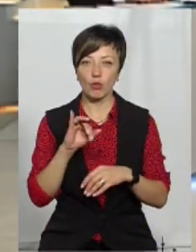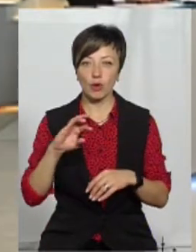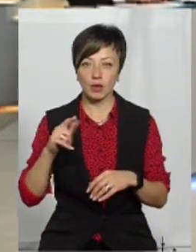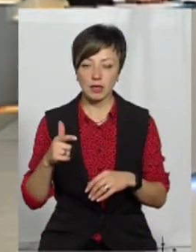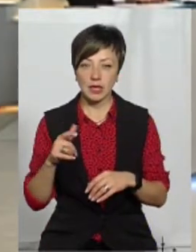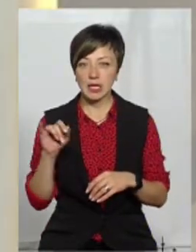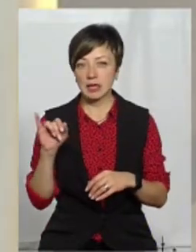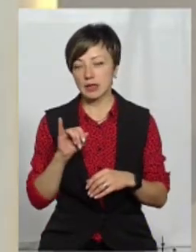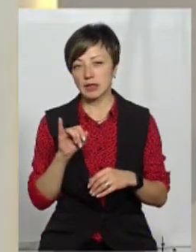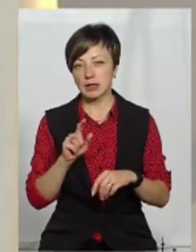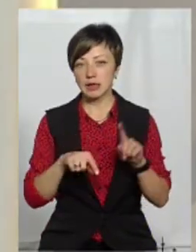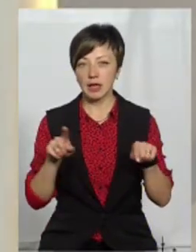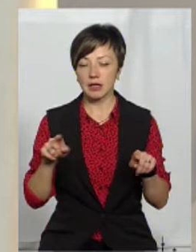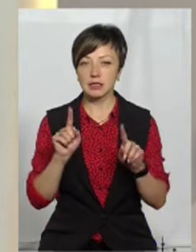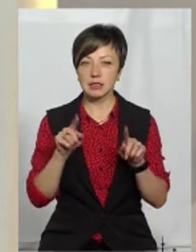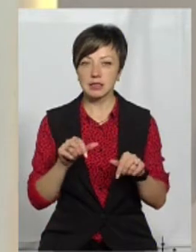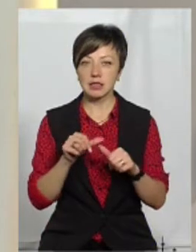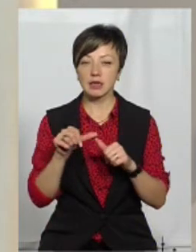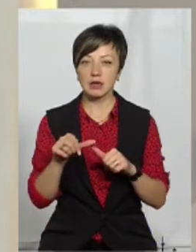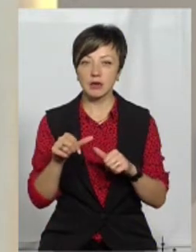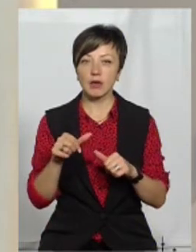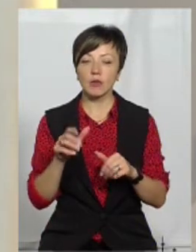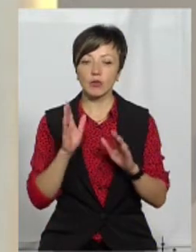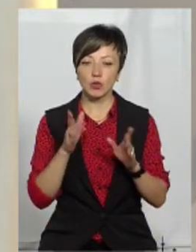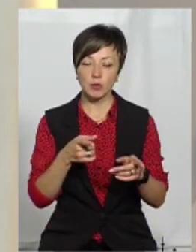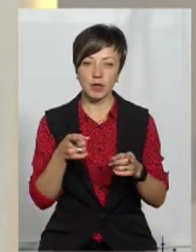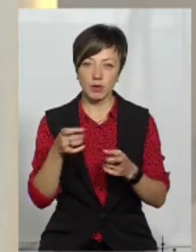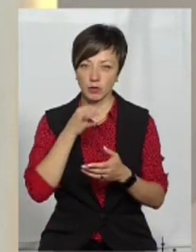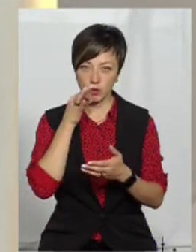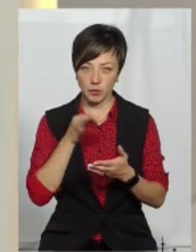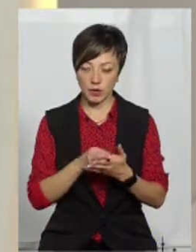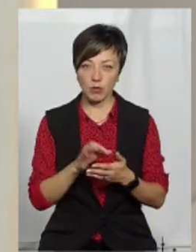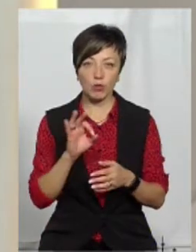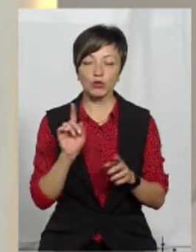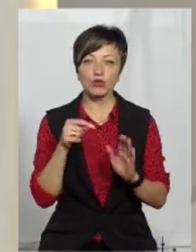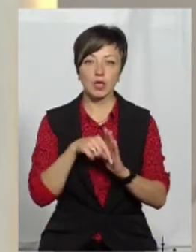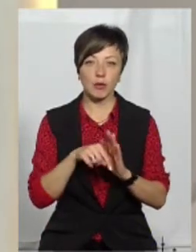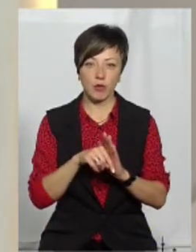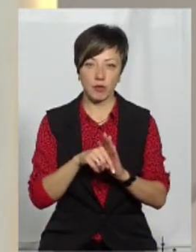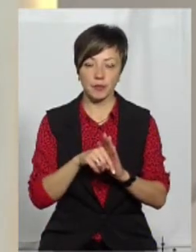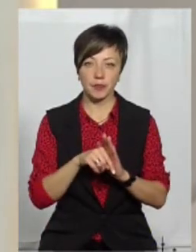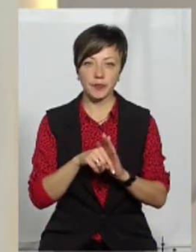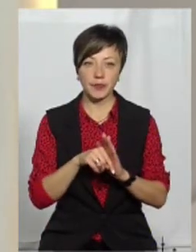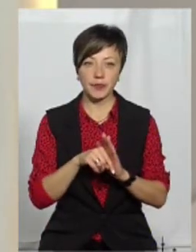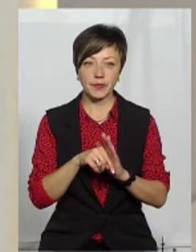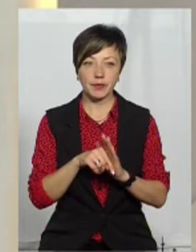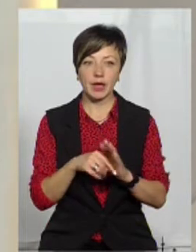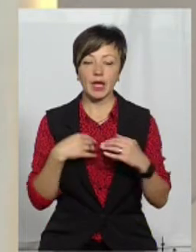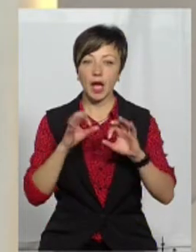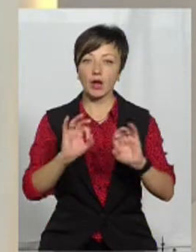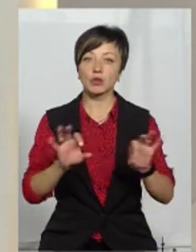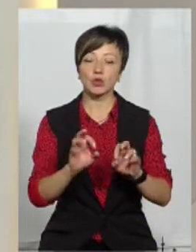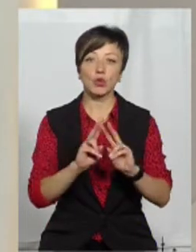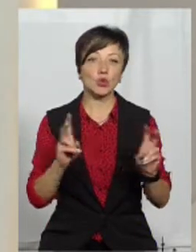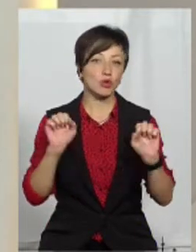І деякі з них вже, по-моєму, 3 притягнуті до відповідальності. Про що йде мова? Я хочу сказати також всім глядачам, хто, можливо,